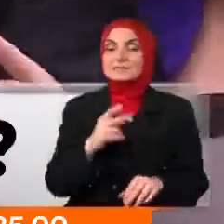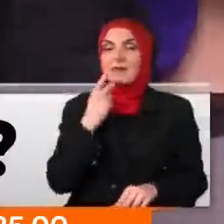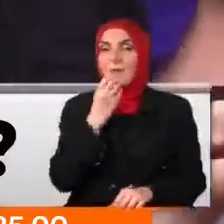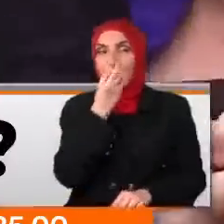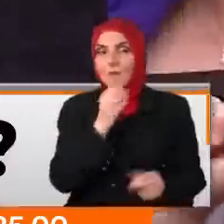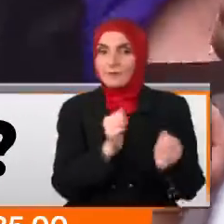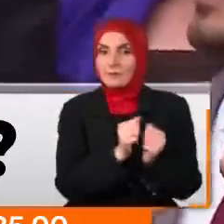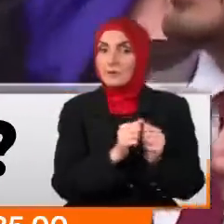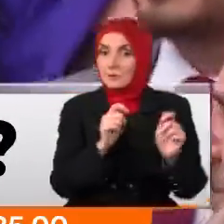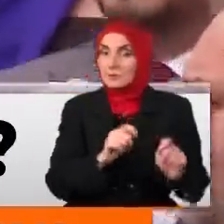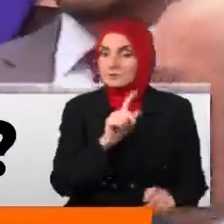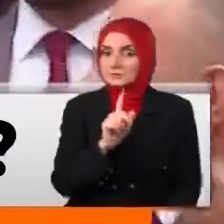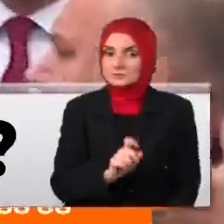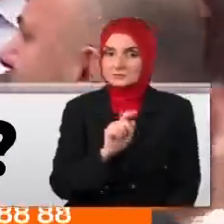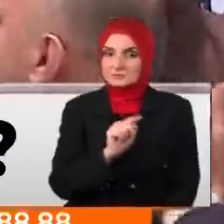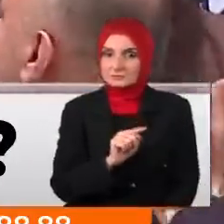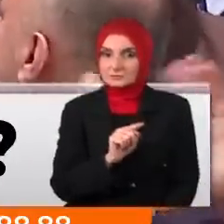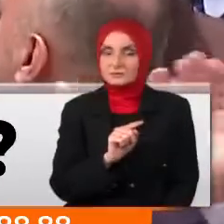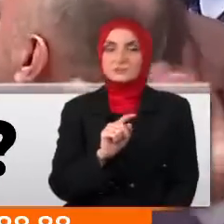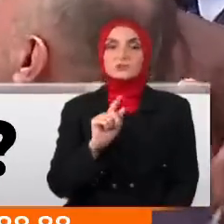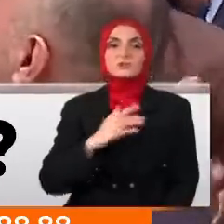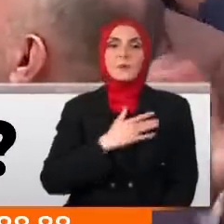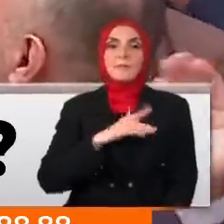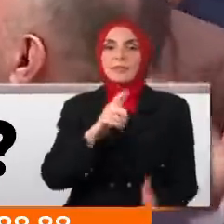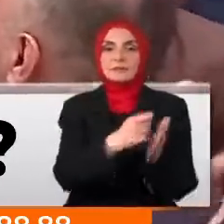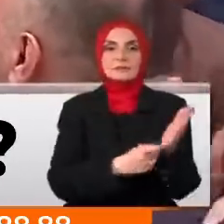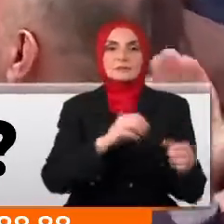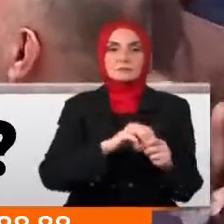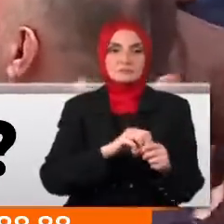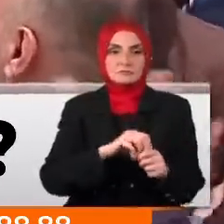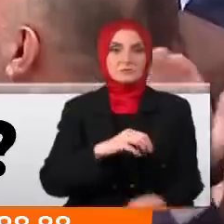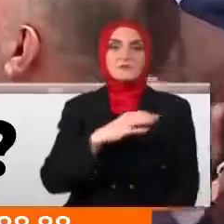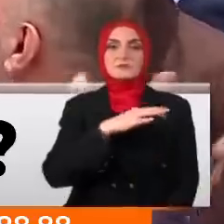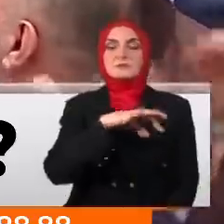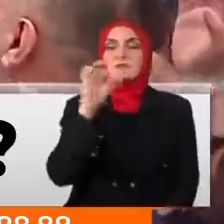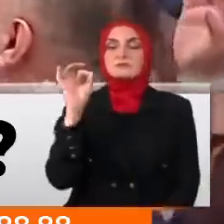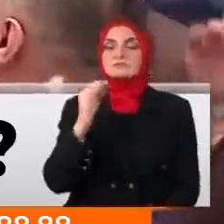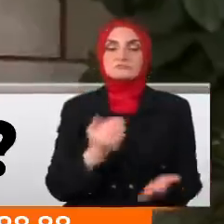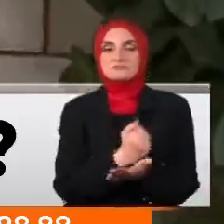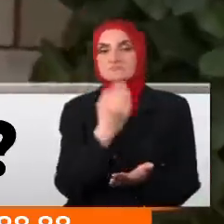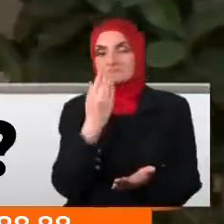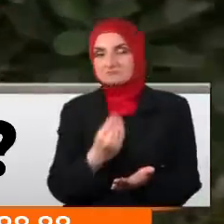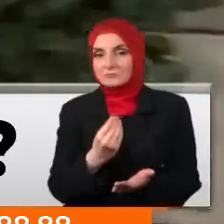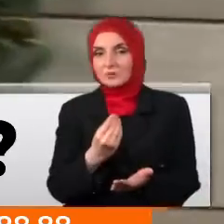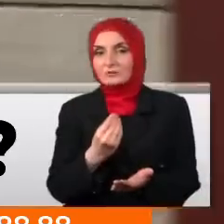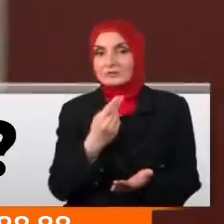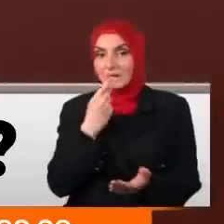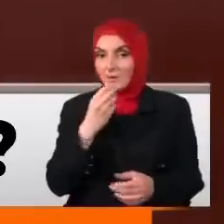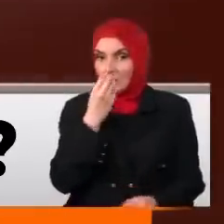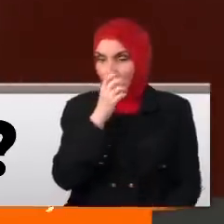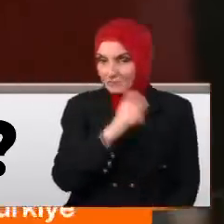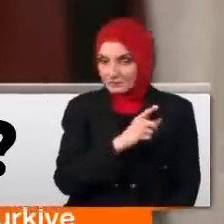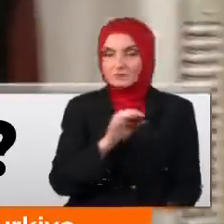CHP listelerinden seçilmiş olan Sarıgül'e Bu kez de İstanbul Büyükşehir Belediye başkan adaylığı vaat edilmiş olabilir miydi